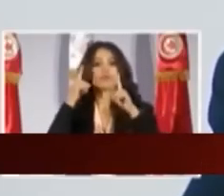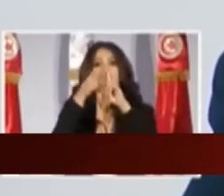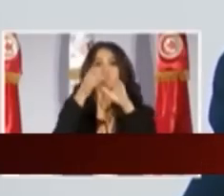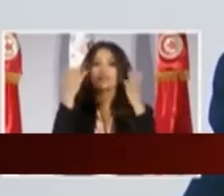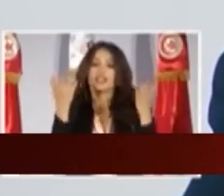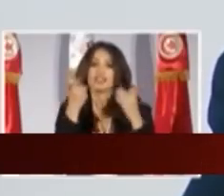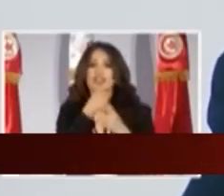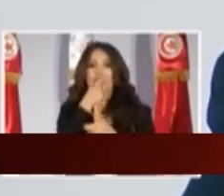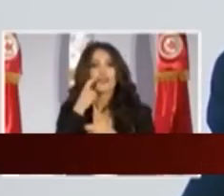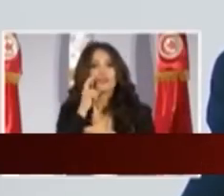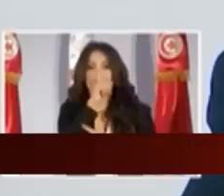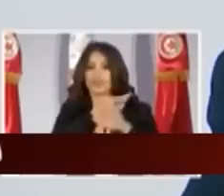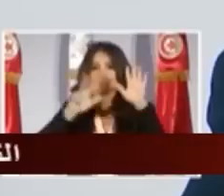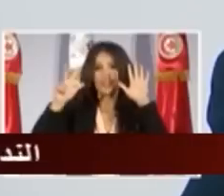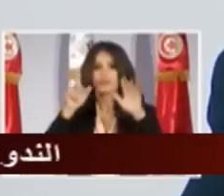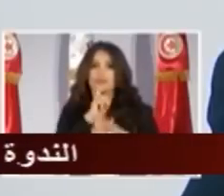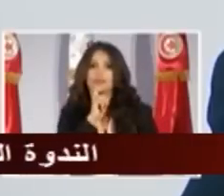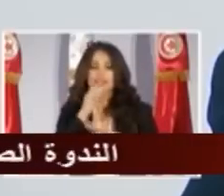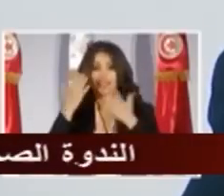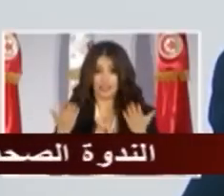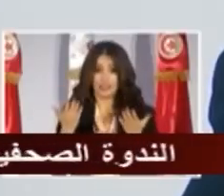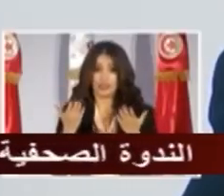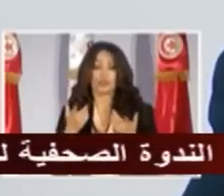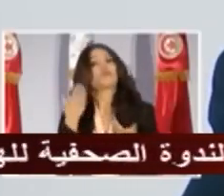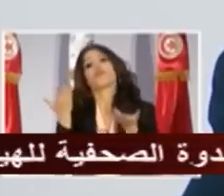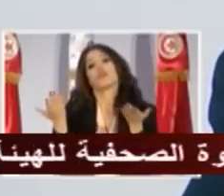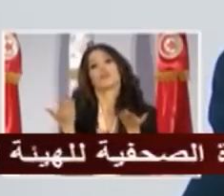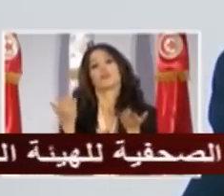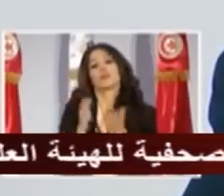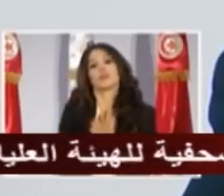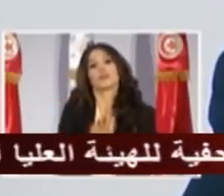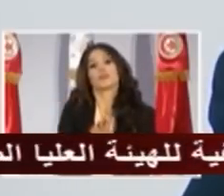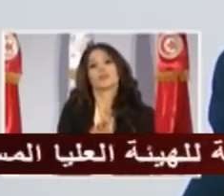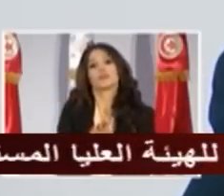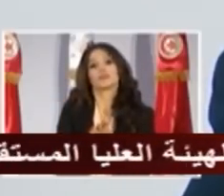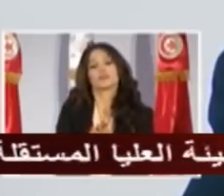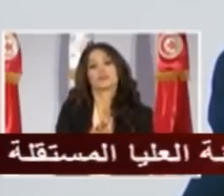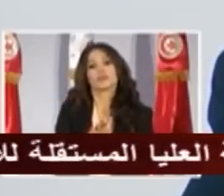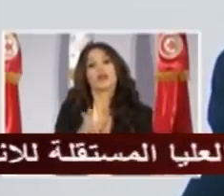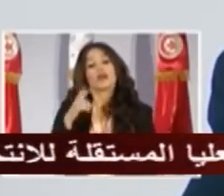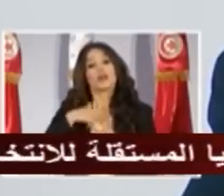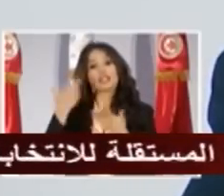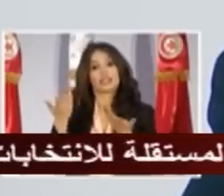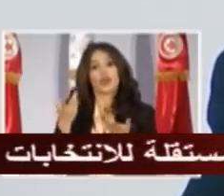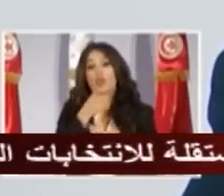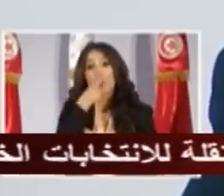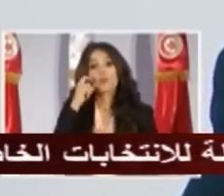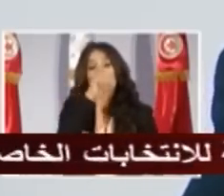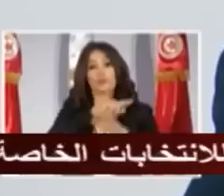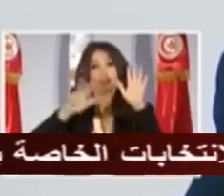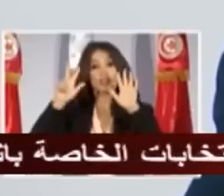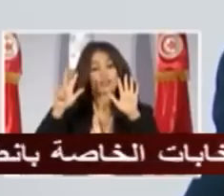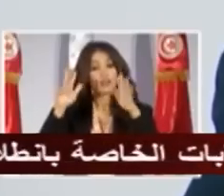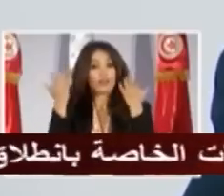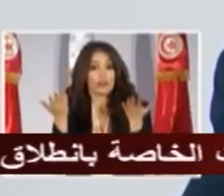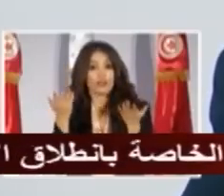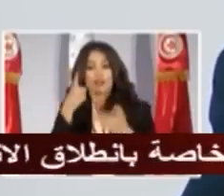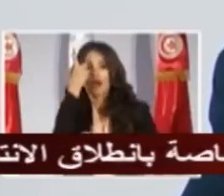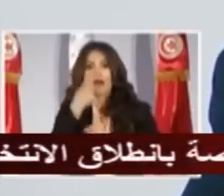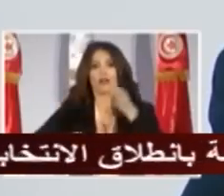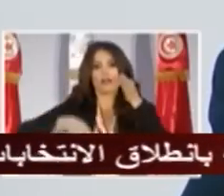ثمنطاشر سنه وبالتالي ال اه اللي يبلغ اثنين يوم